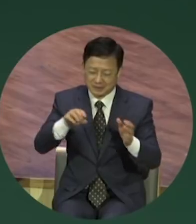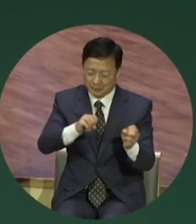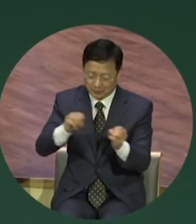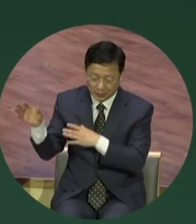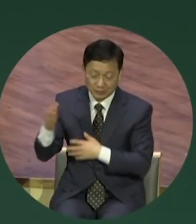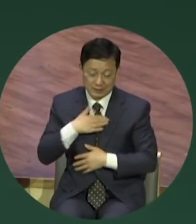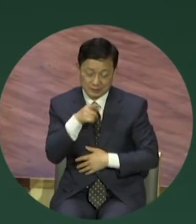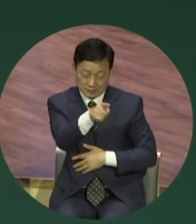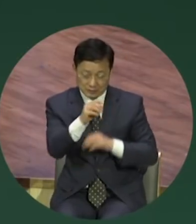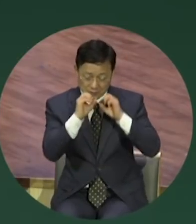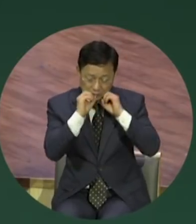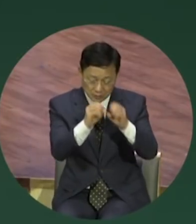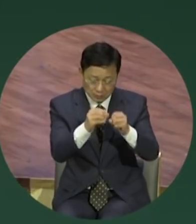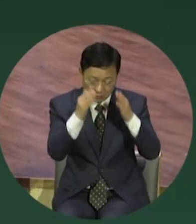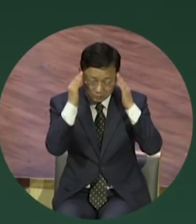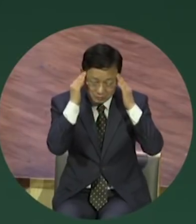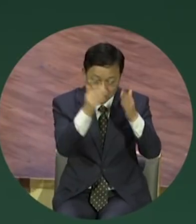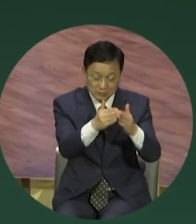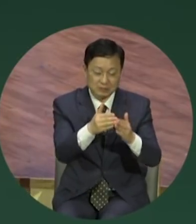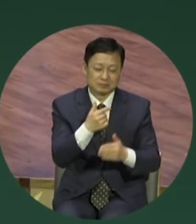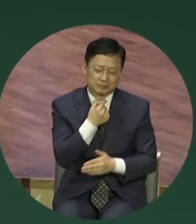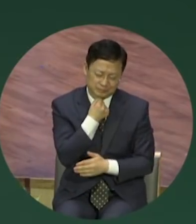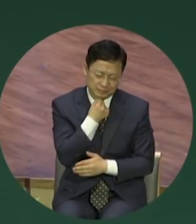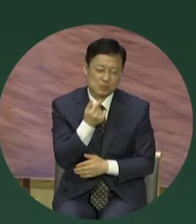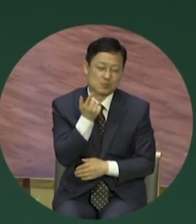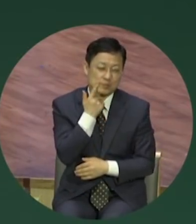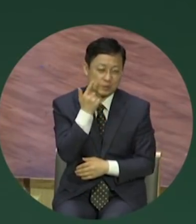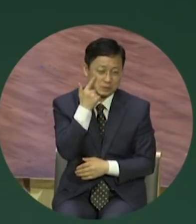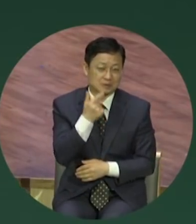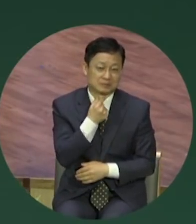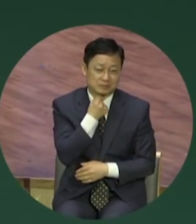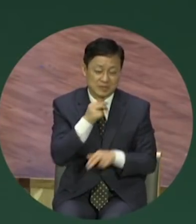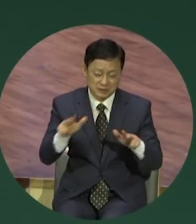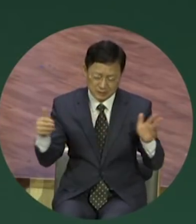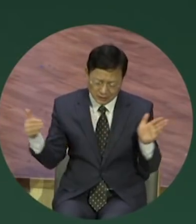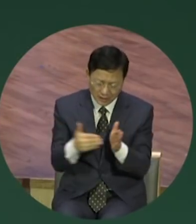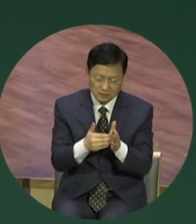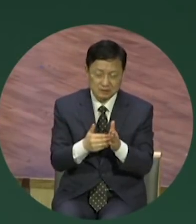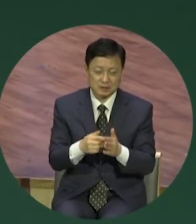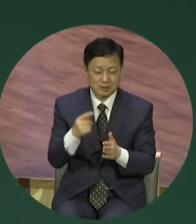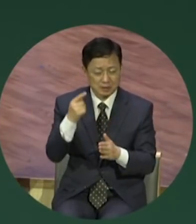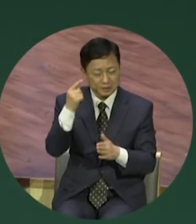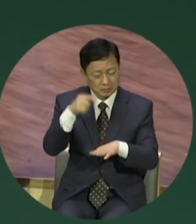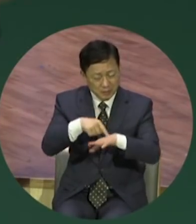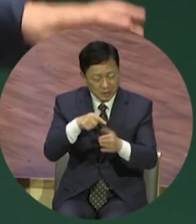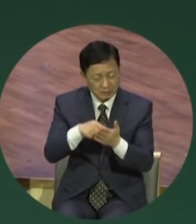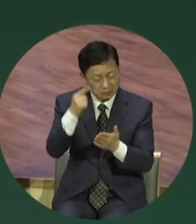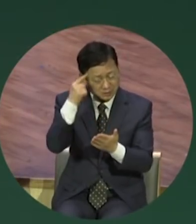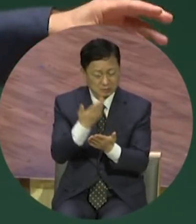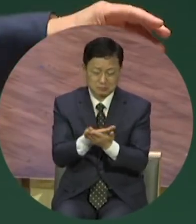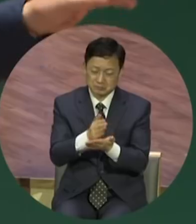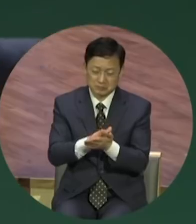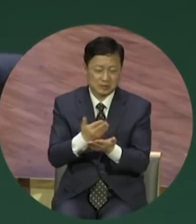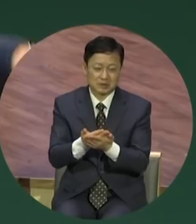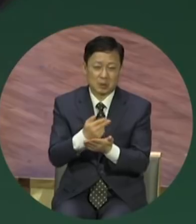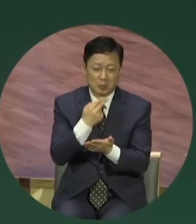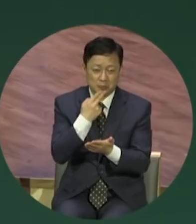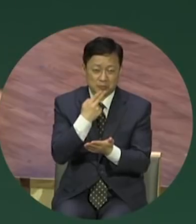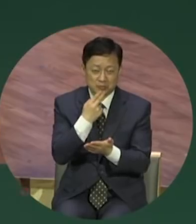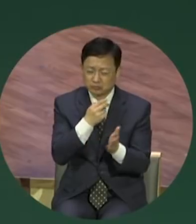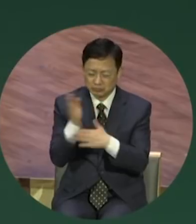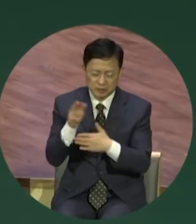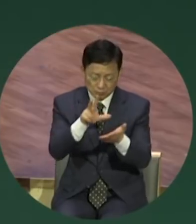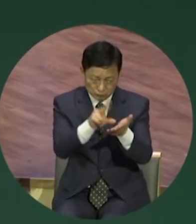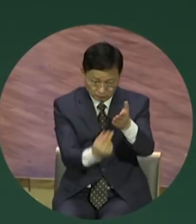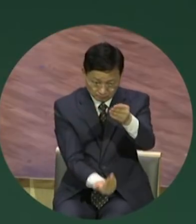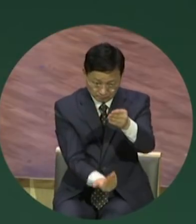this. Only preach the gospel and only evangelize. 찾아낸 겁니다. 그때부터 지금까지 그냥 한 무조건 하나님 왔는데 문제 왔다 더 큰